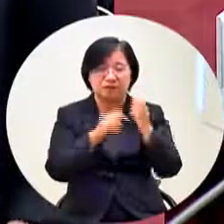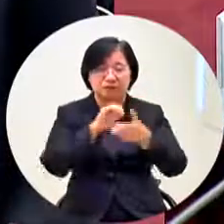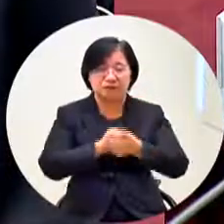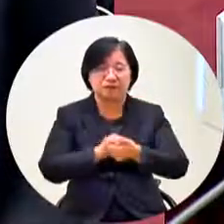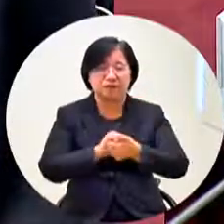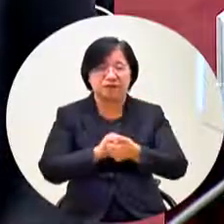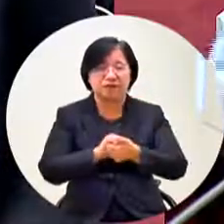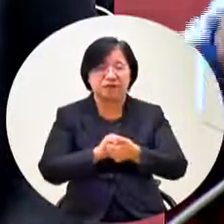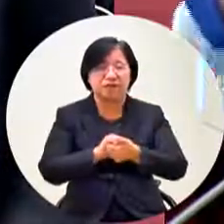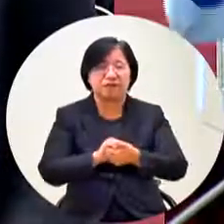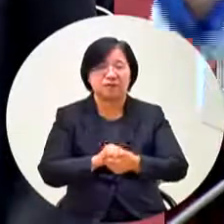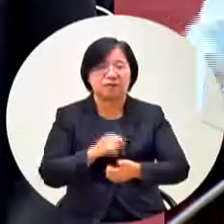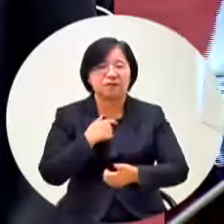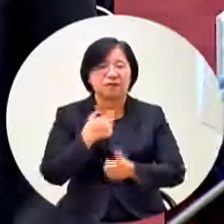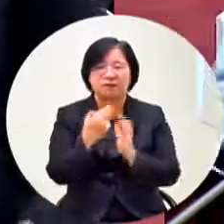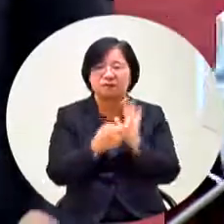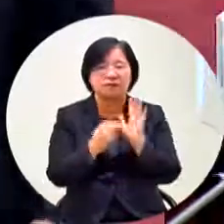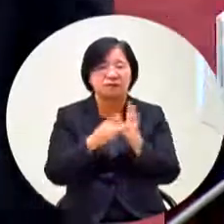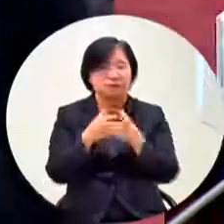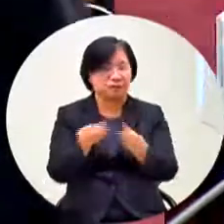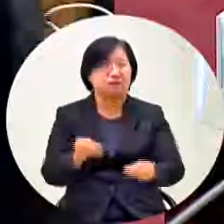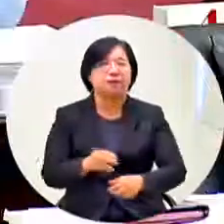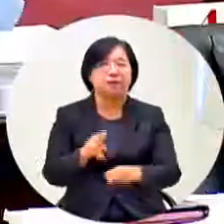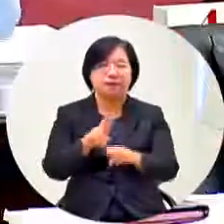想你不用解释了。 是， 你请坐。哎，